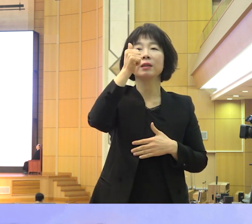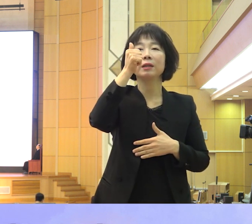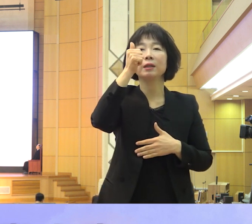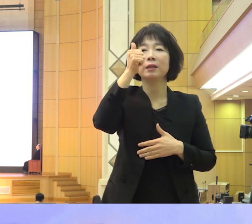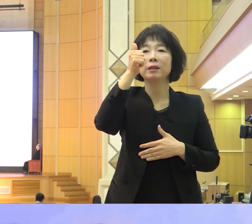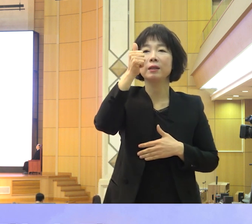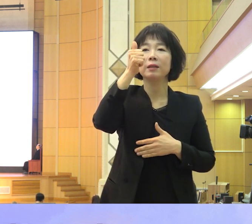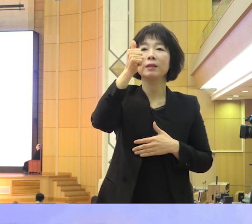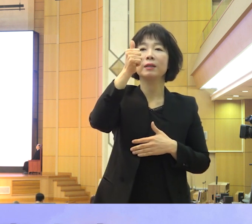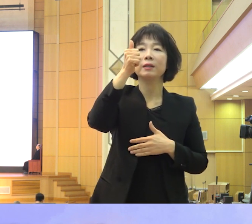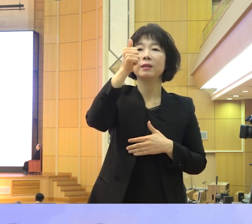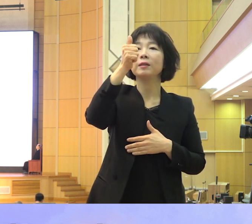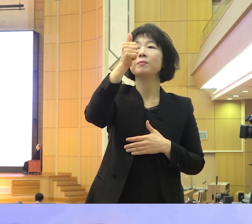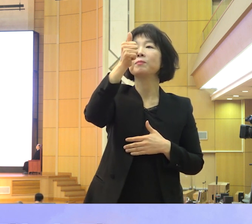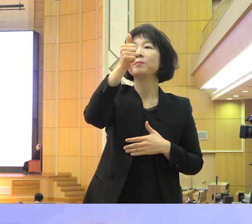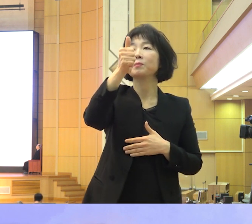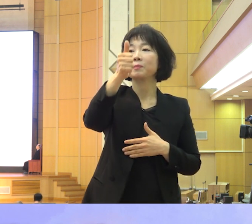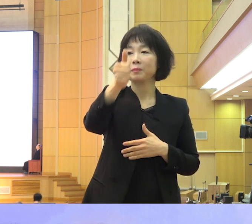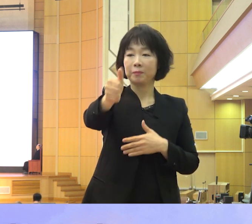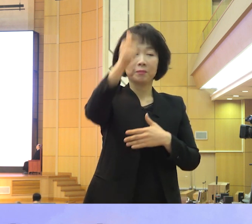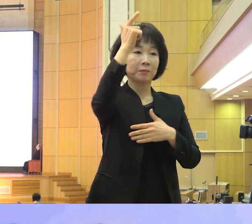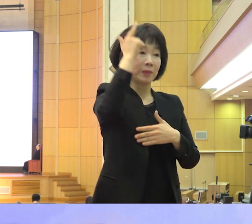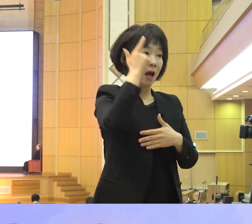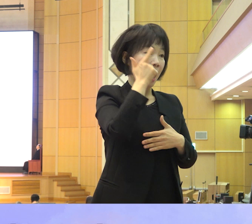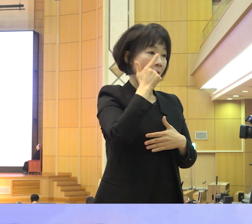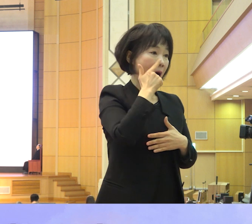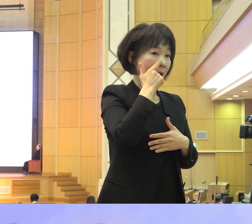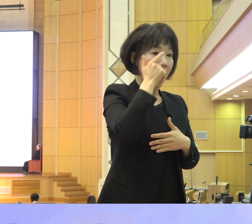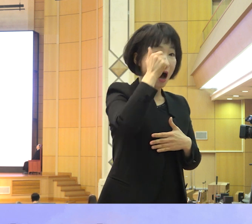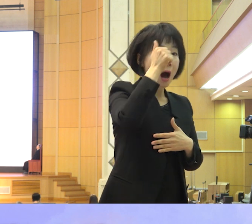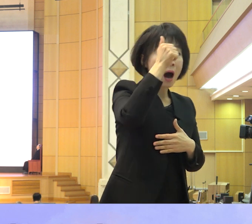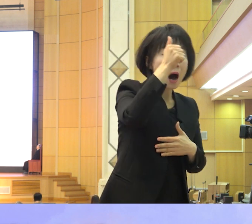아버지 찬양합니다. 아버지